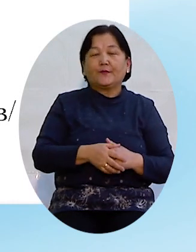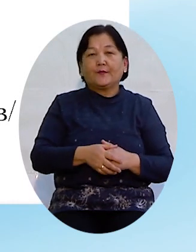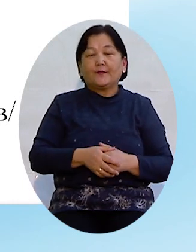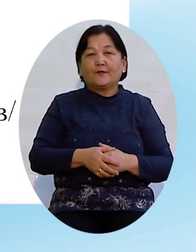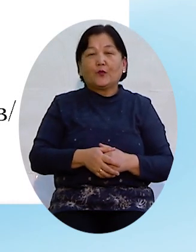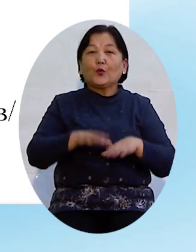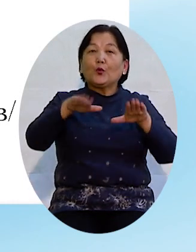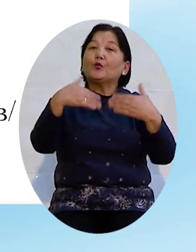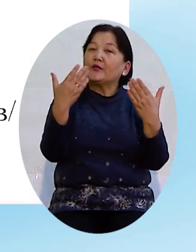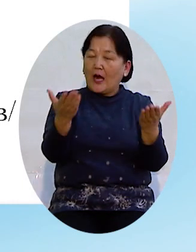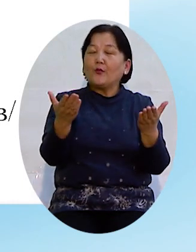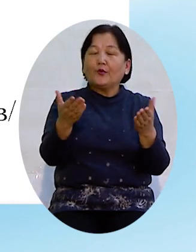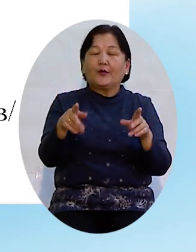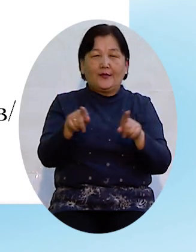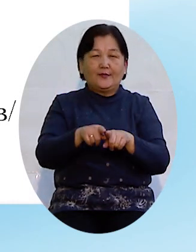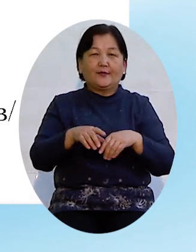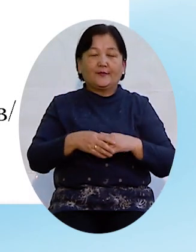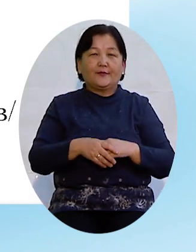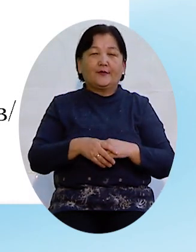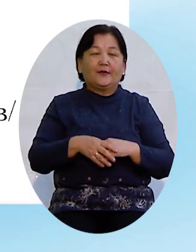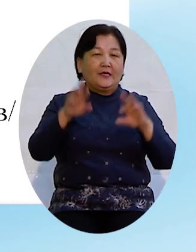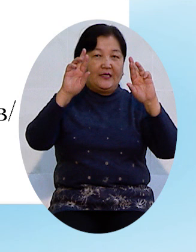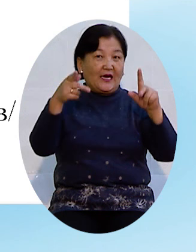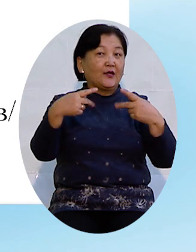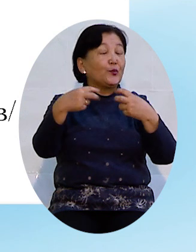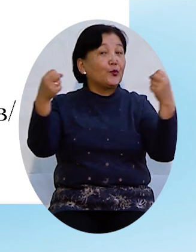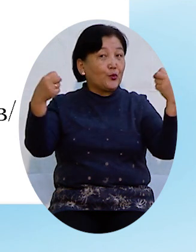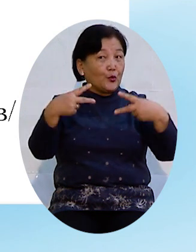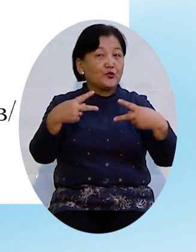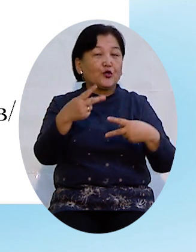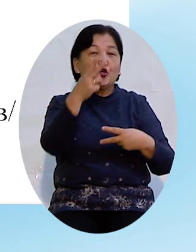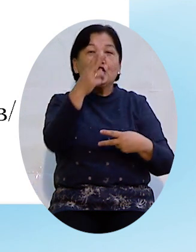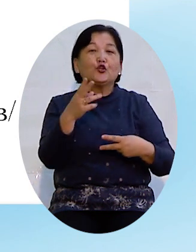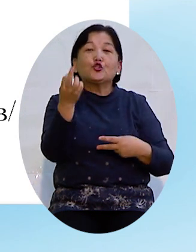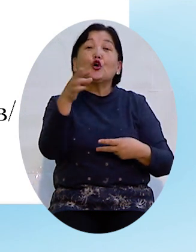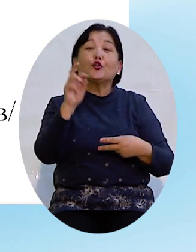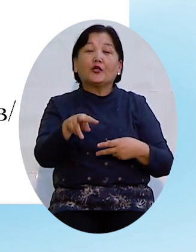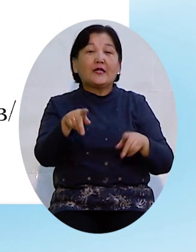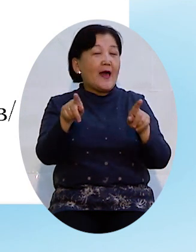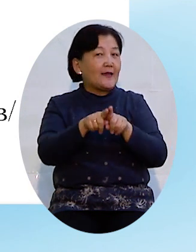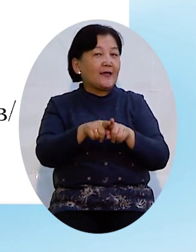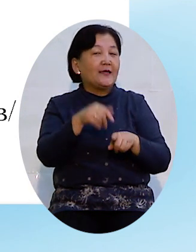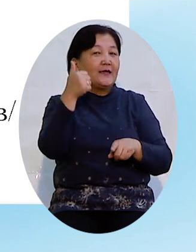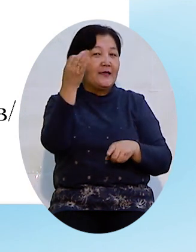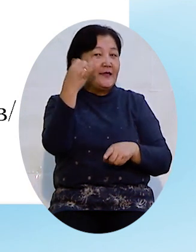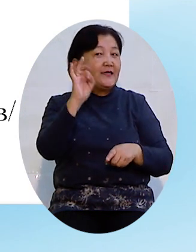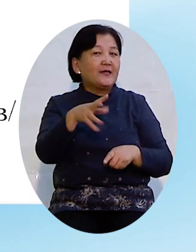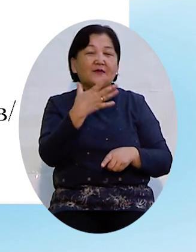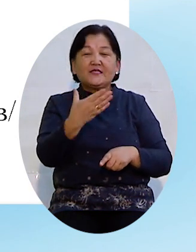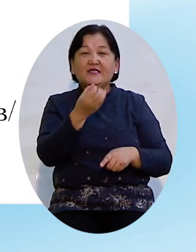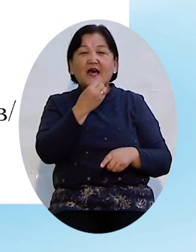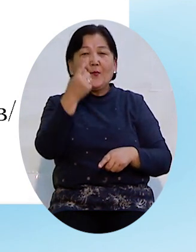За хүүхдүүд та бүхэн ч гэсэндээ яг үүн шиг дүнгийн цоотл шиг ийм сайхан монгол хэлнийхээ яруу